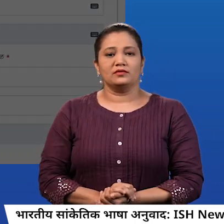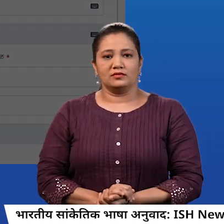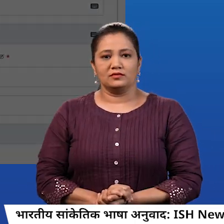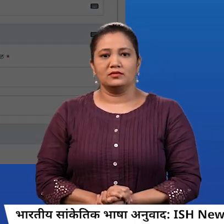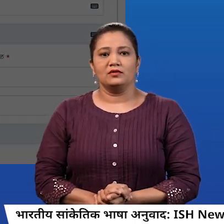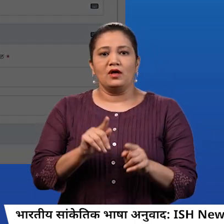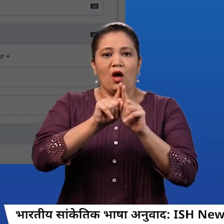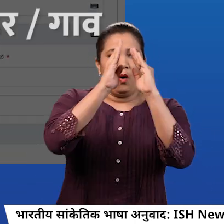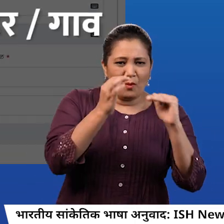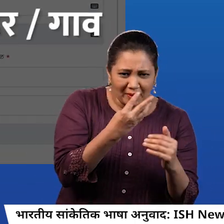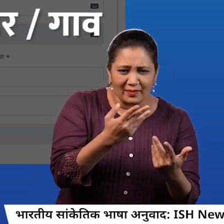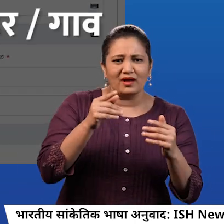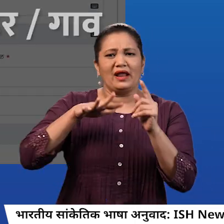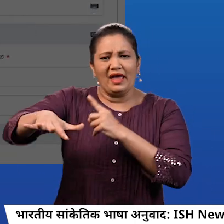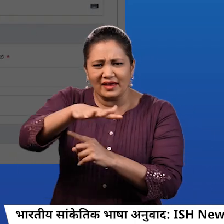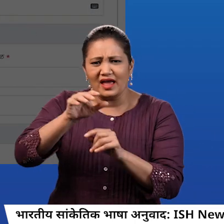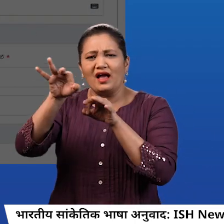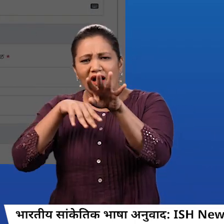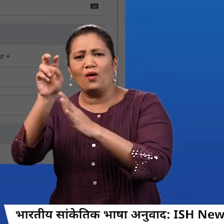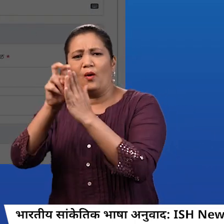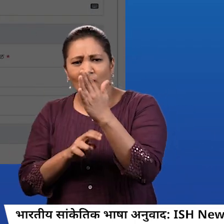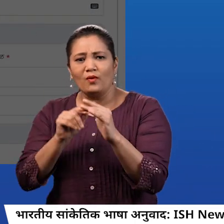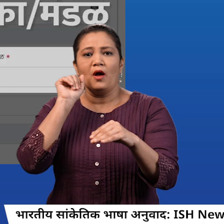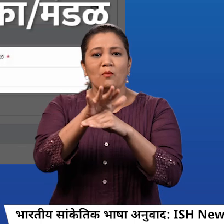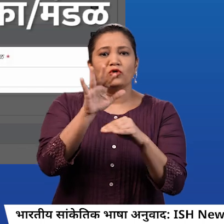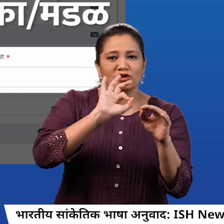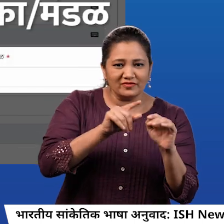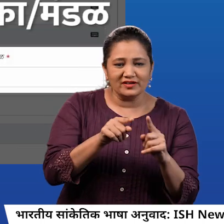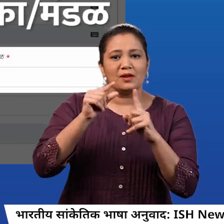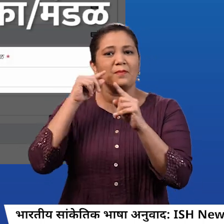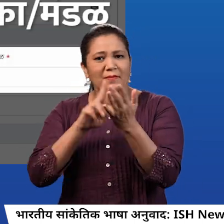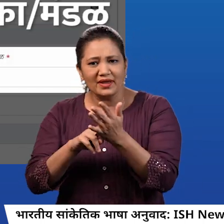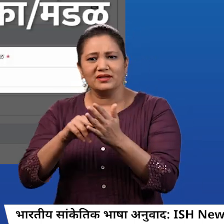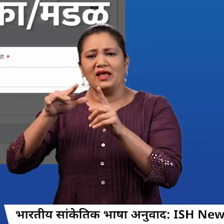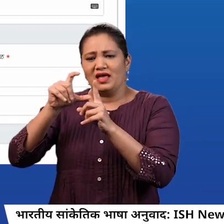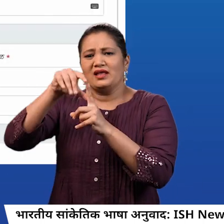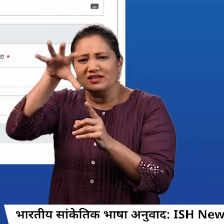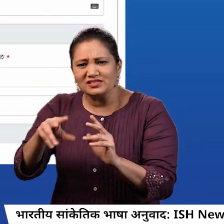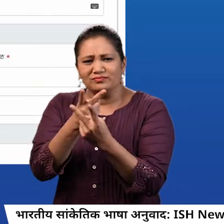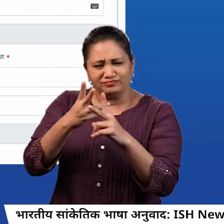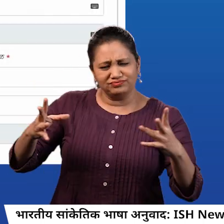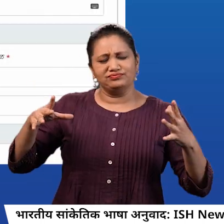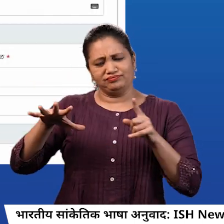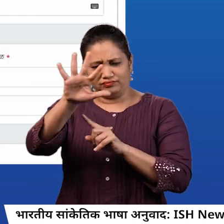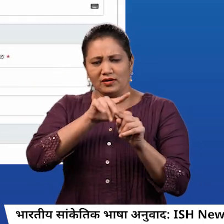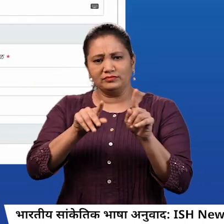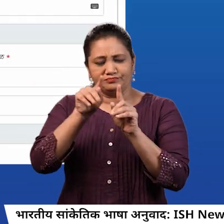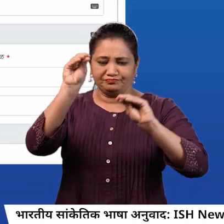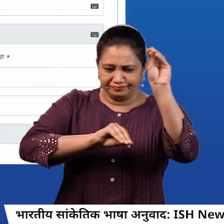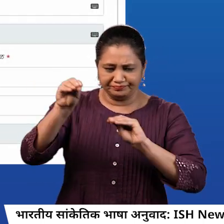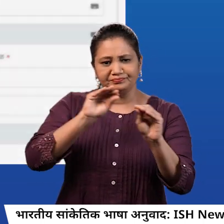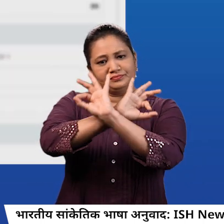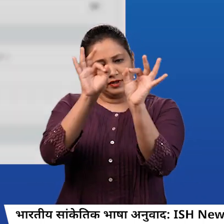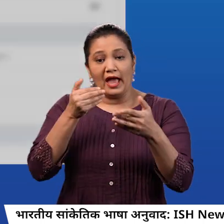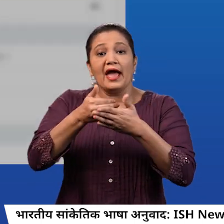घर क्रमांक, परिसर, शहर, गाव, टपाल कार्यालय, पिनकोड, तालुका, मंडळ या स्वरूपात आपल्या पत्त्याचे तपशील भरायचे